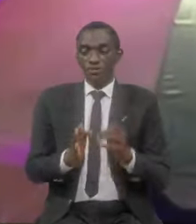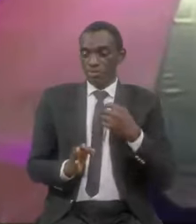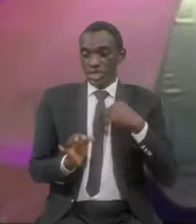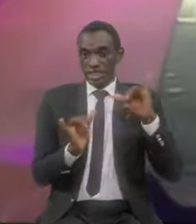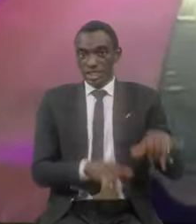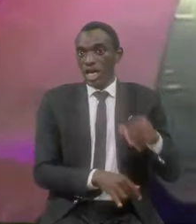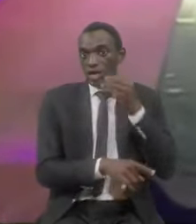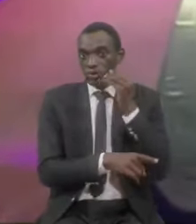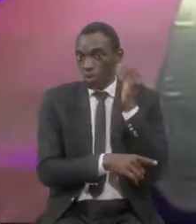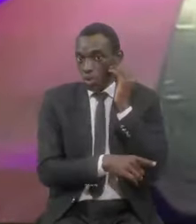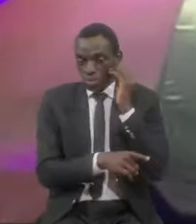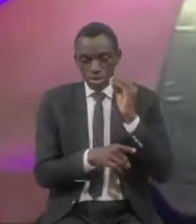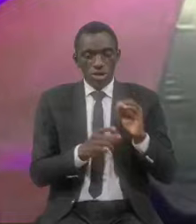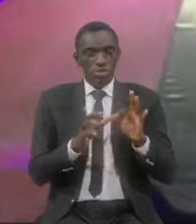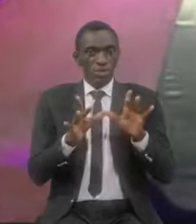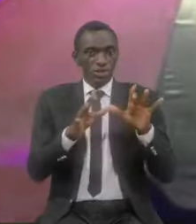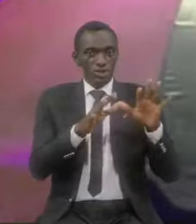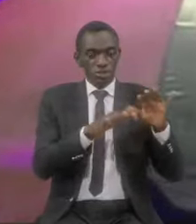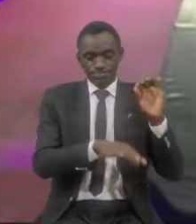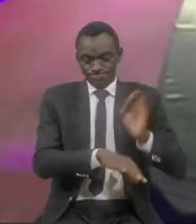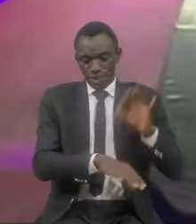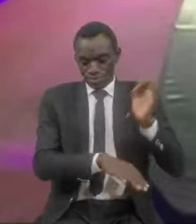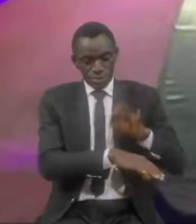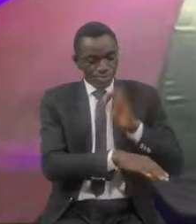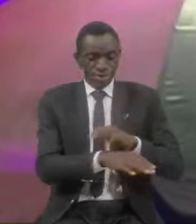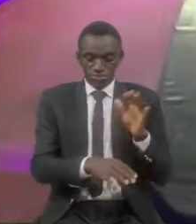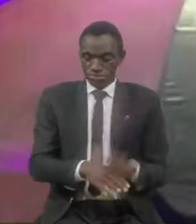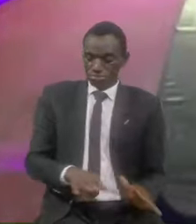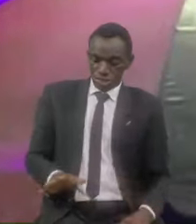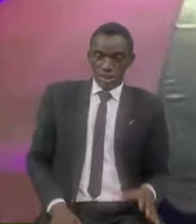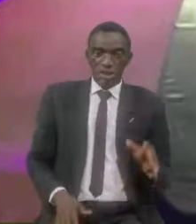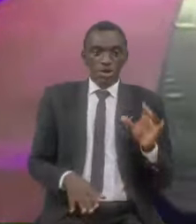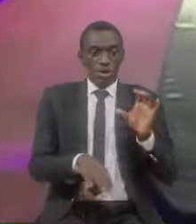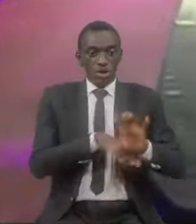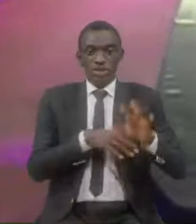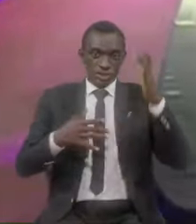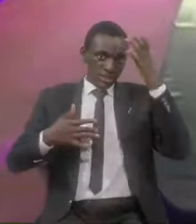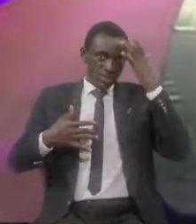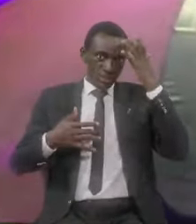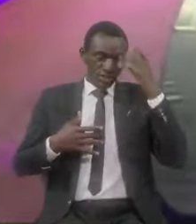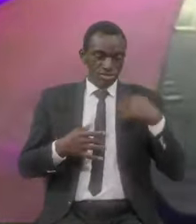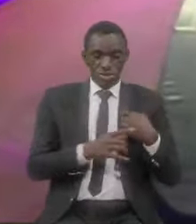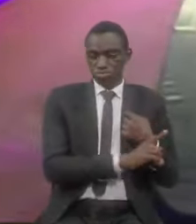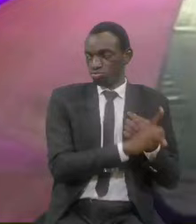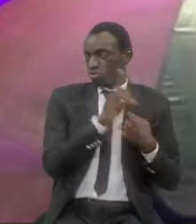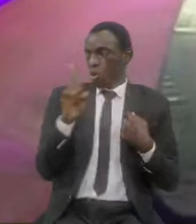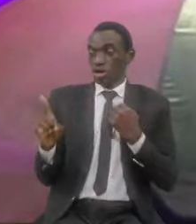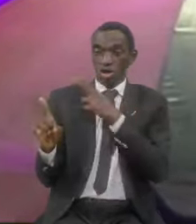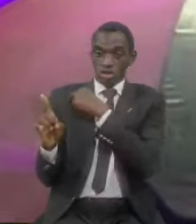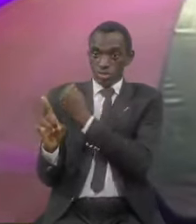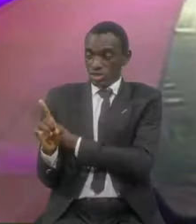Si votre problème commence avec les piqûres de moustiques, le docteur vous soigne.